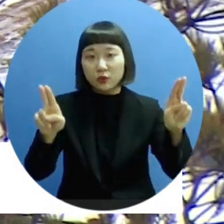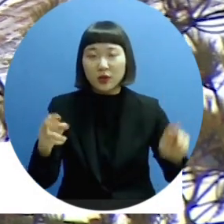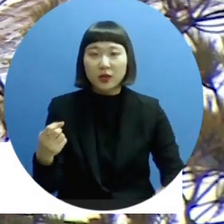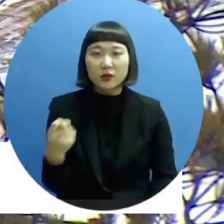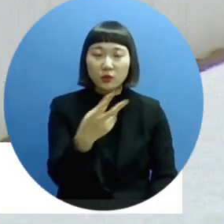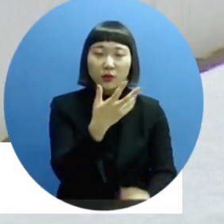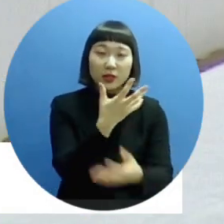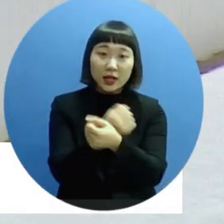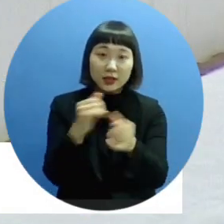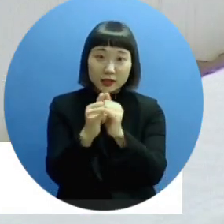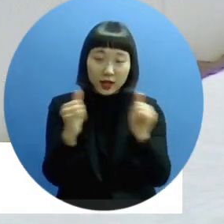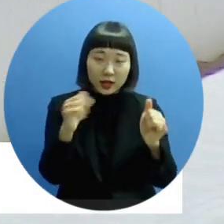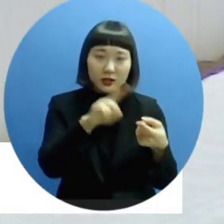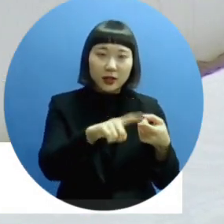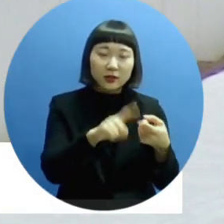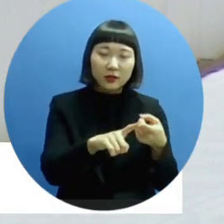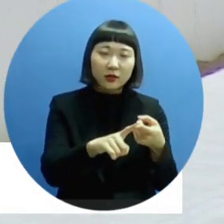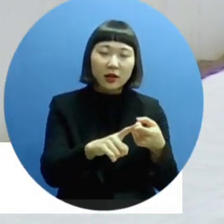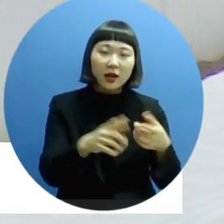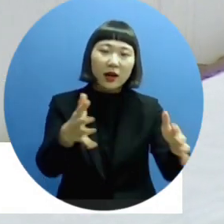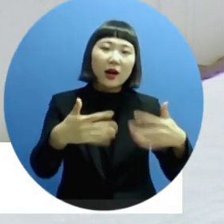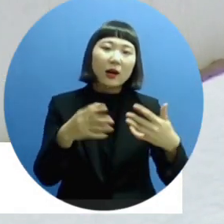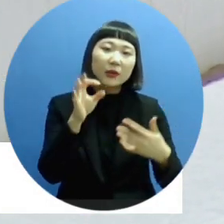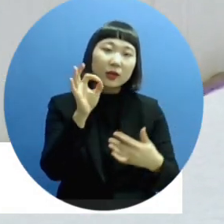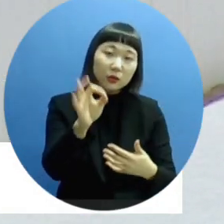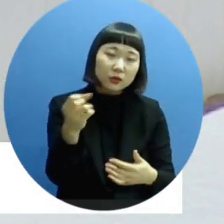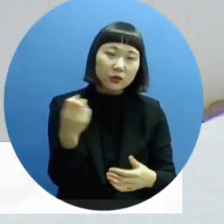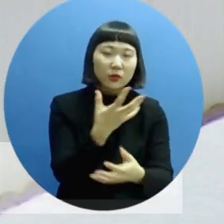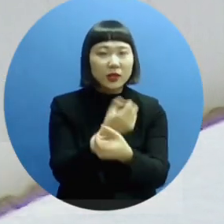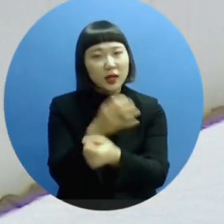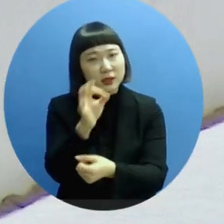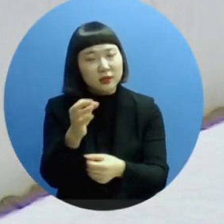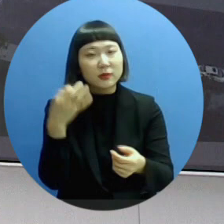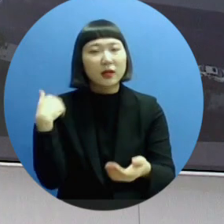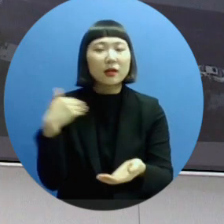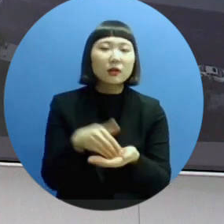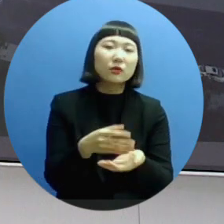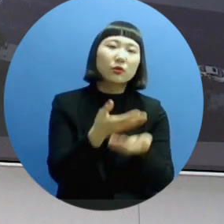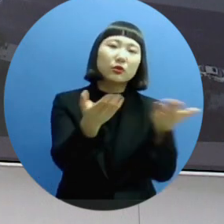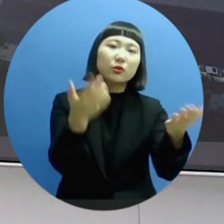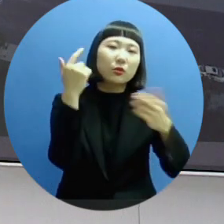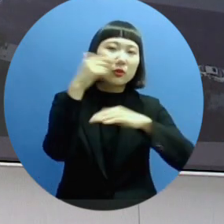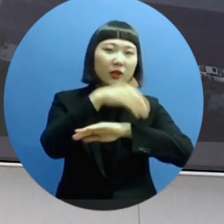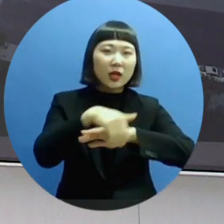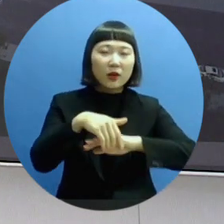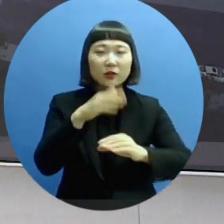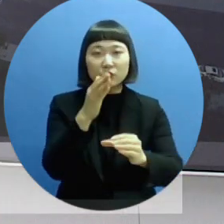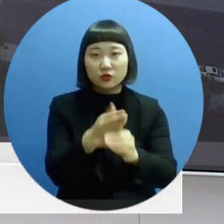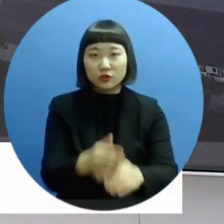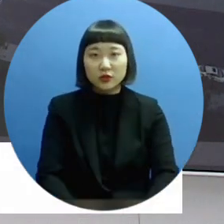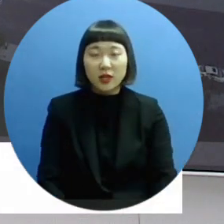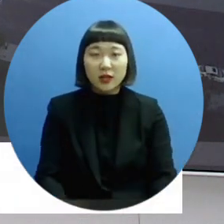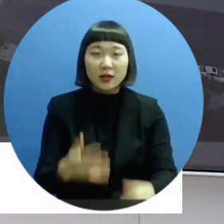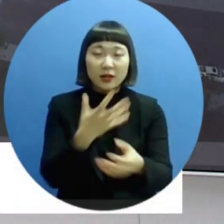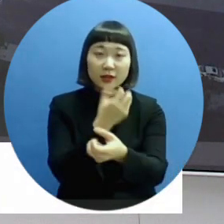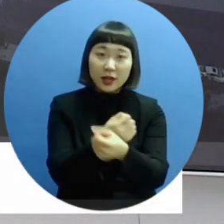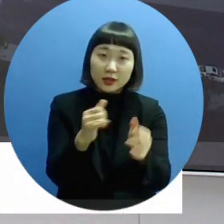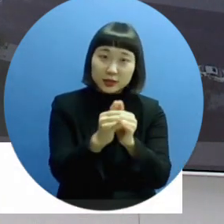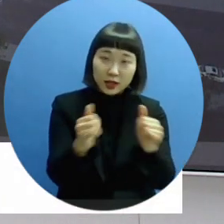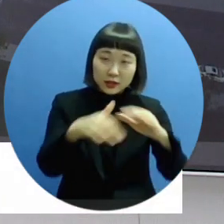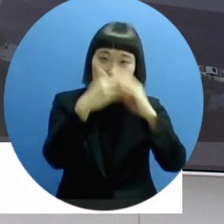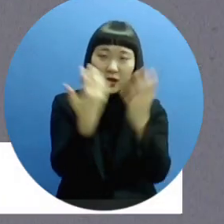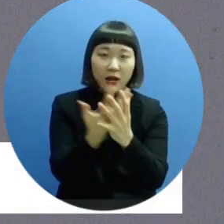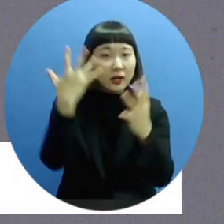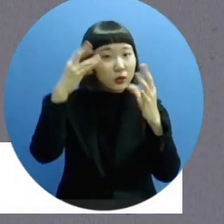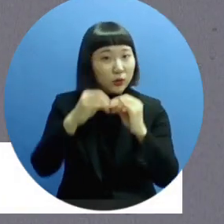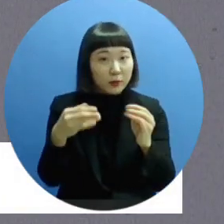계약금과 합의금을 지급하는 방안을 검토 중인 것으로 알려졌습니다. 계약자들이 모두 동의하면 분양사업 허가당국에